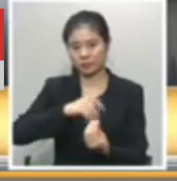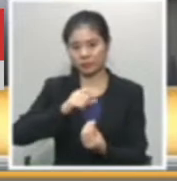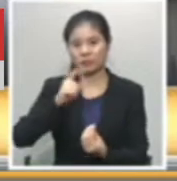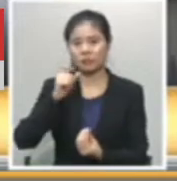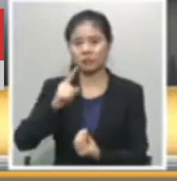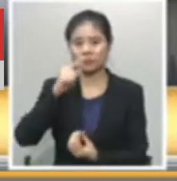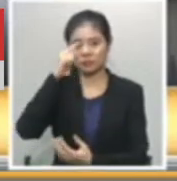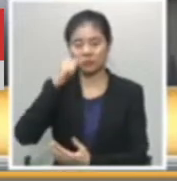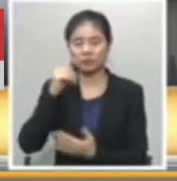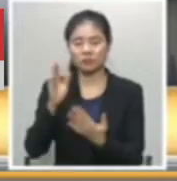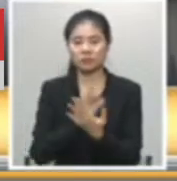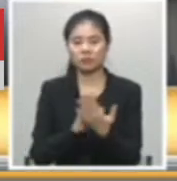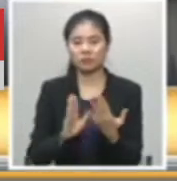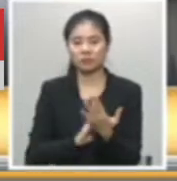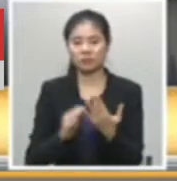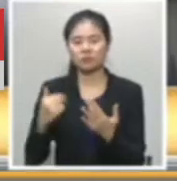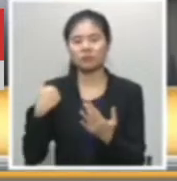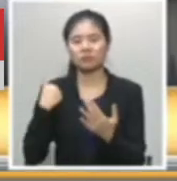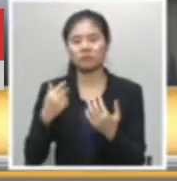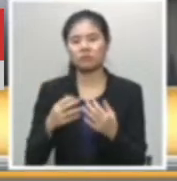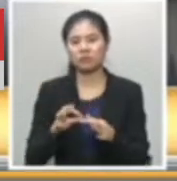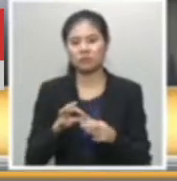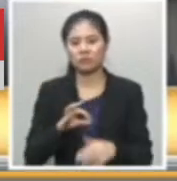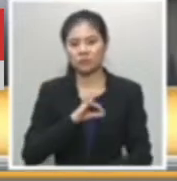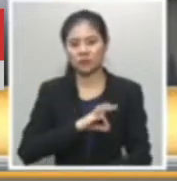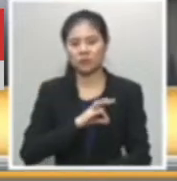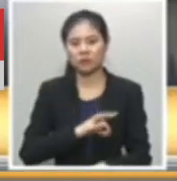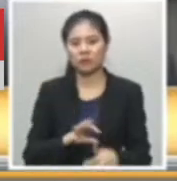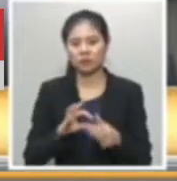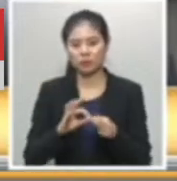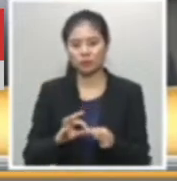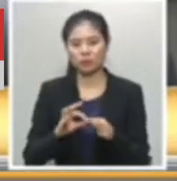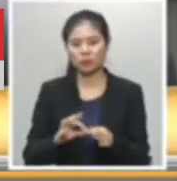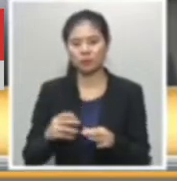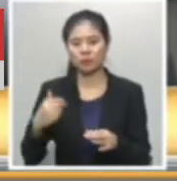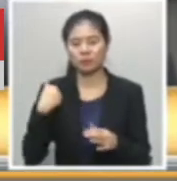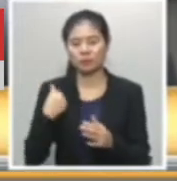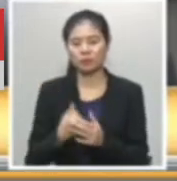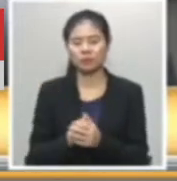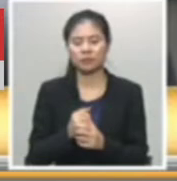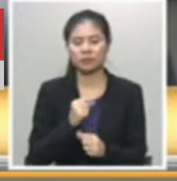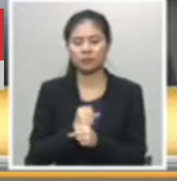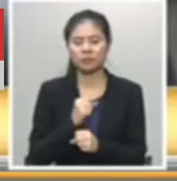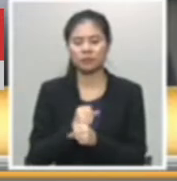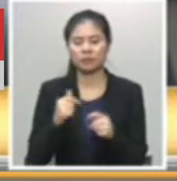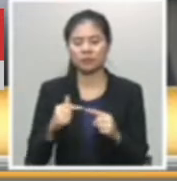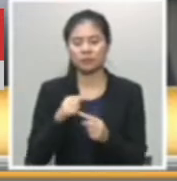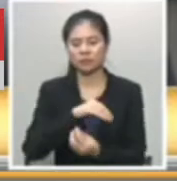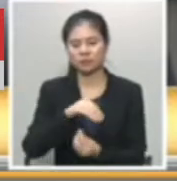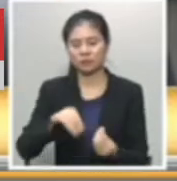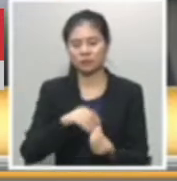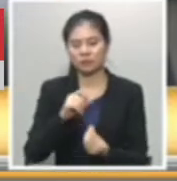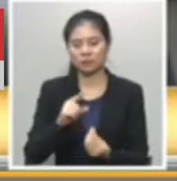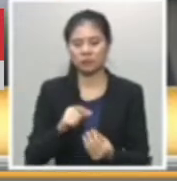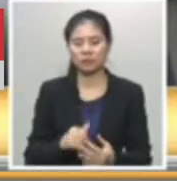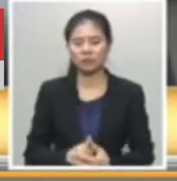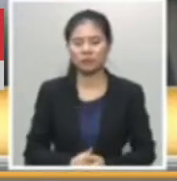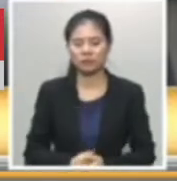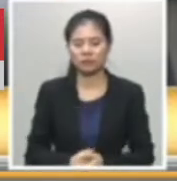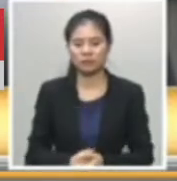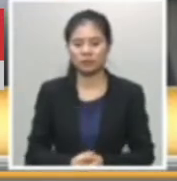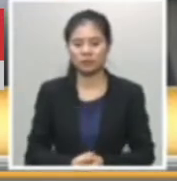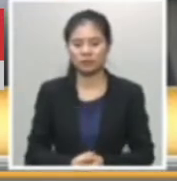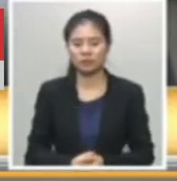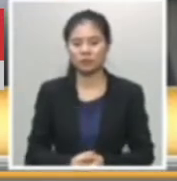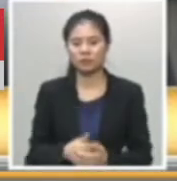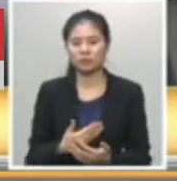ราบเรียนท่านประธานครับมีความน่าเป็นห่วงเป็นอย่างยิ่งจากตัวเลขทางเศรษฐกิจนะครับตัวเลขทางเศรษฐกิจไม่เคยโ